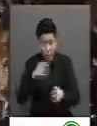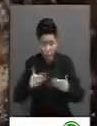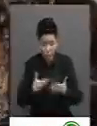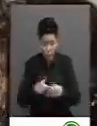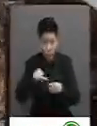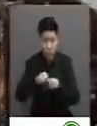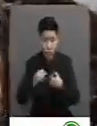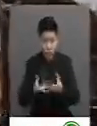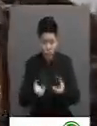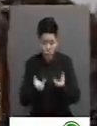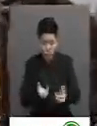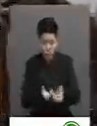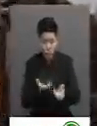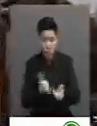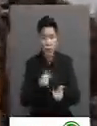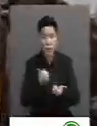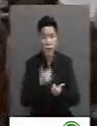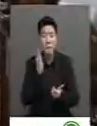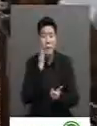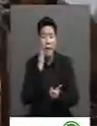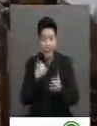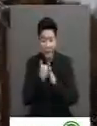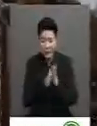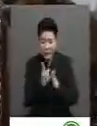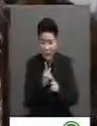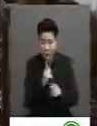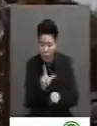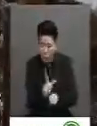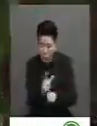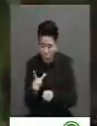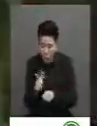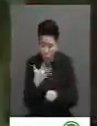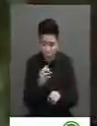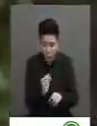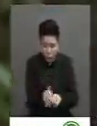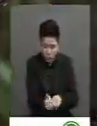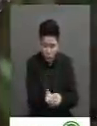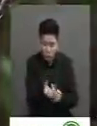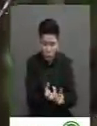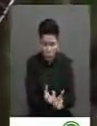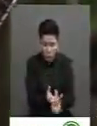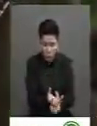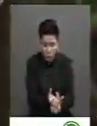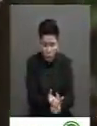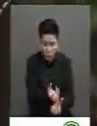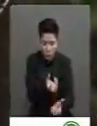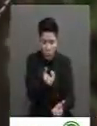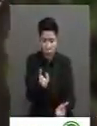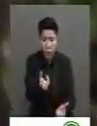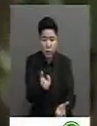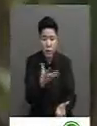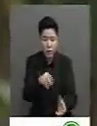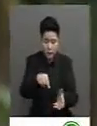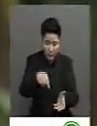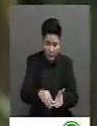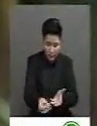ร้อนๆจุ่มไว้แบบนี้จนกว่าแป้งจะมีสีเหลืองทองอารามขนมหวักก็จะลอยแยกตัวออกมาจ